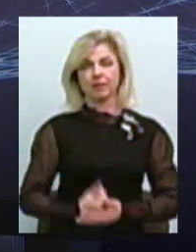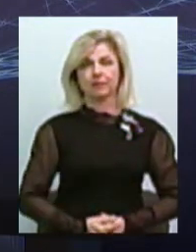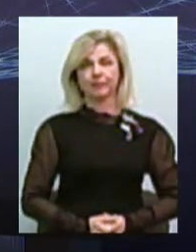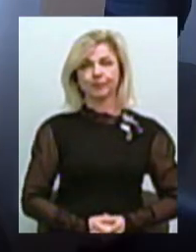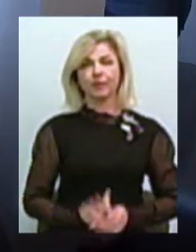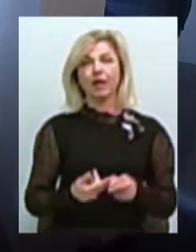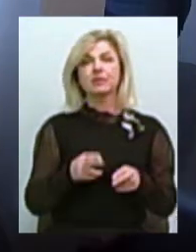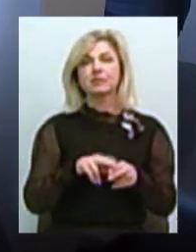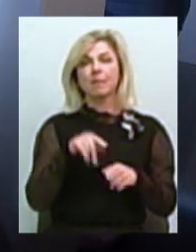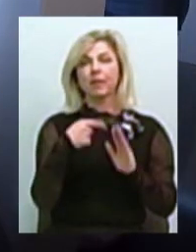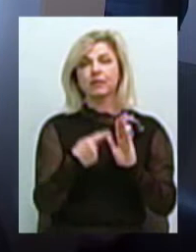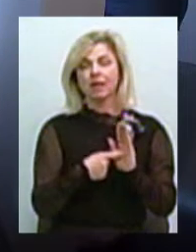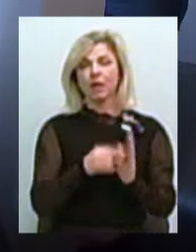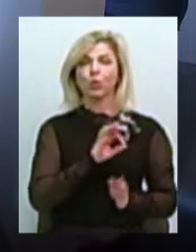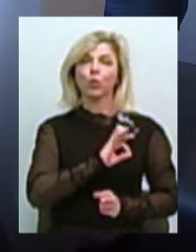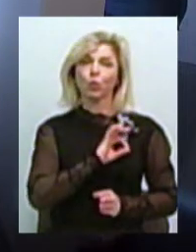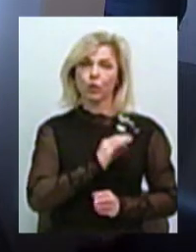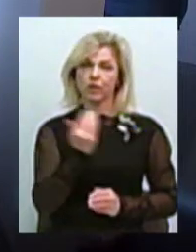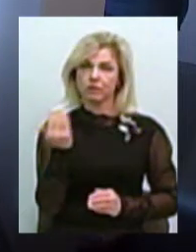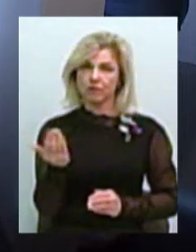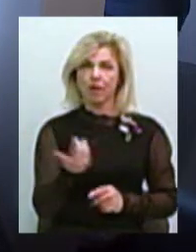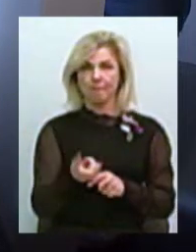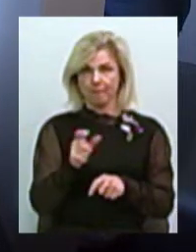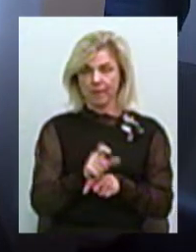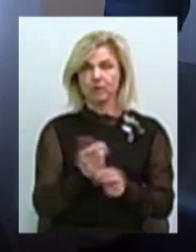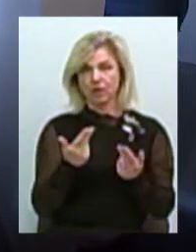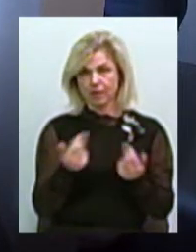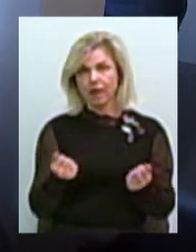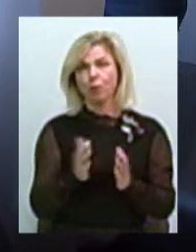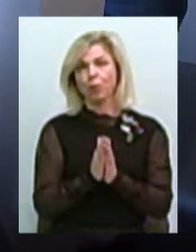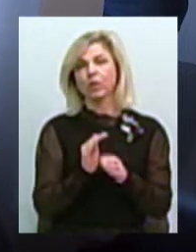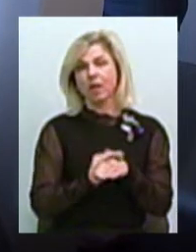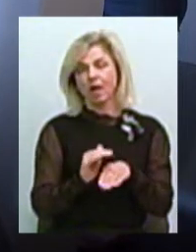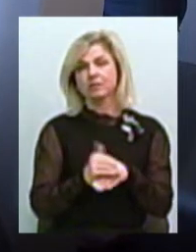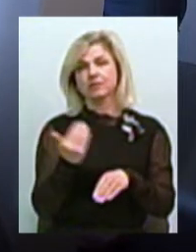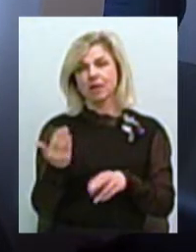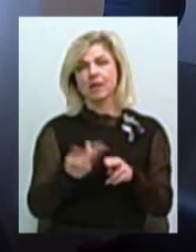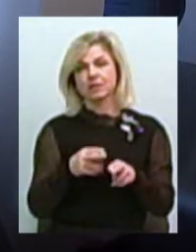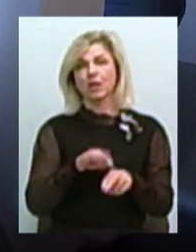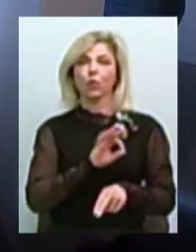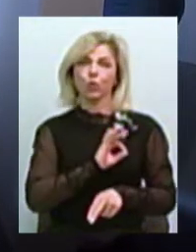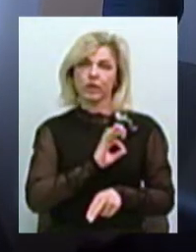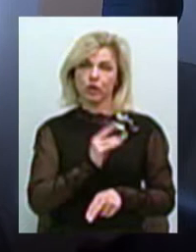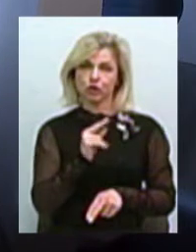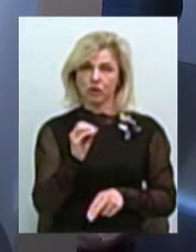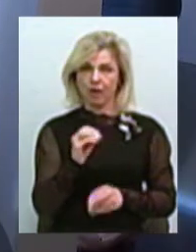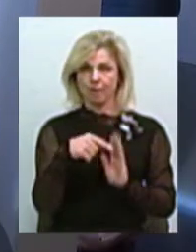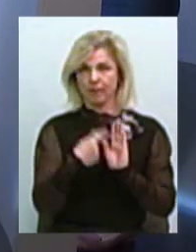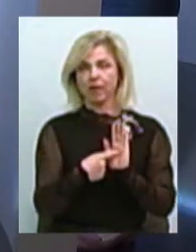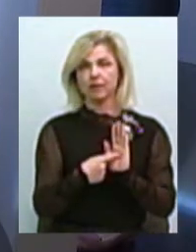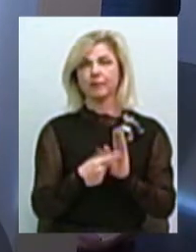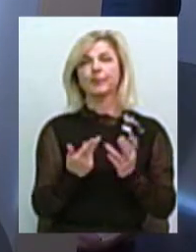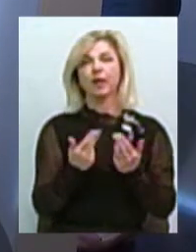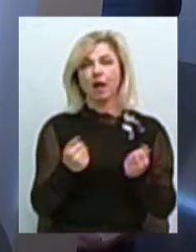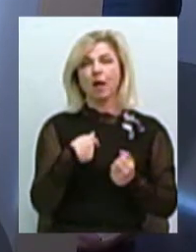це питання більше до юрисконсульта. Так, Єлизавета, будь ласка. Адже це юридичне питання. Ми вже